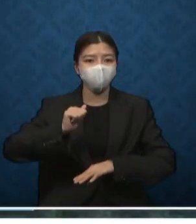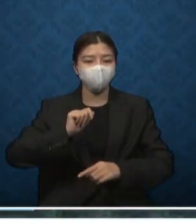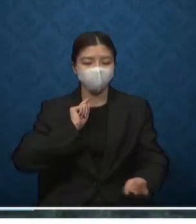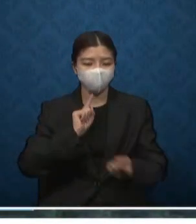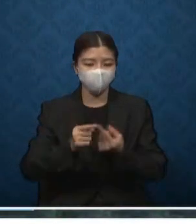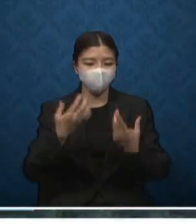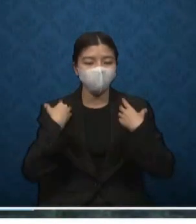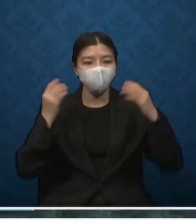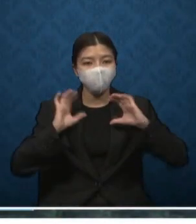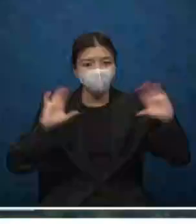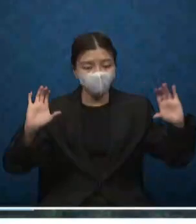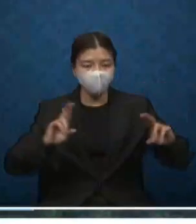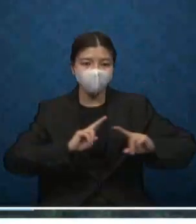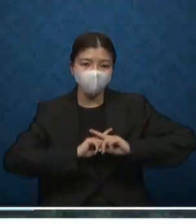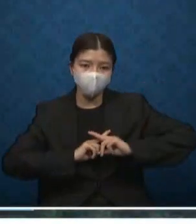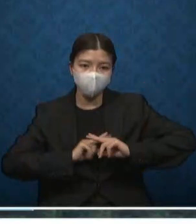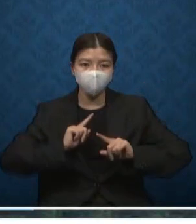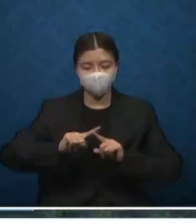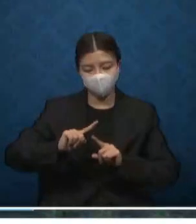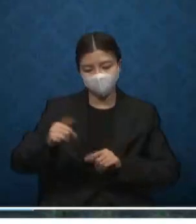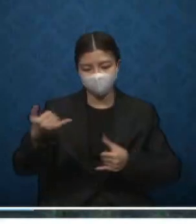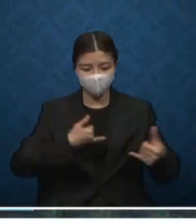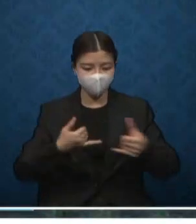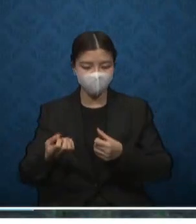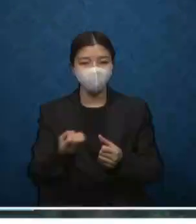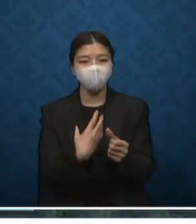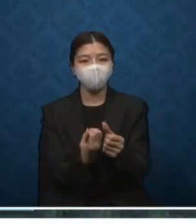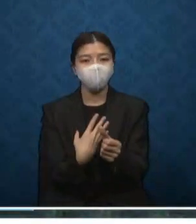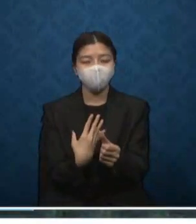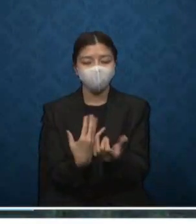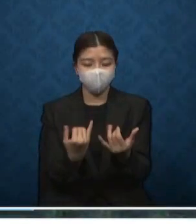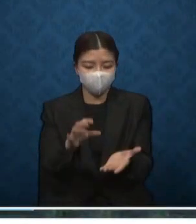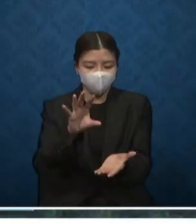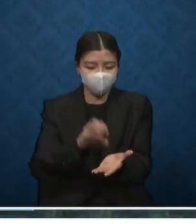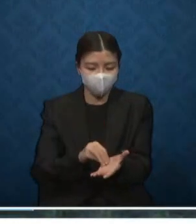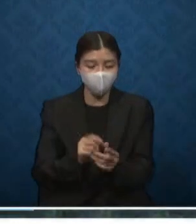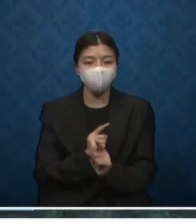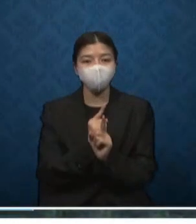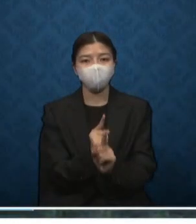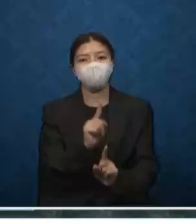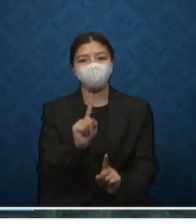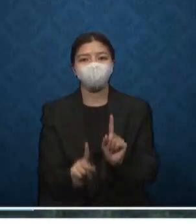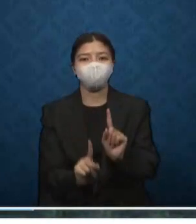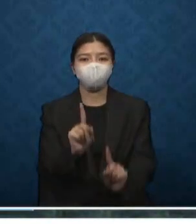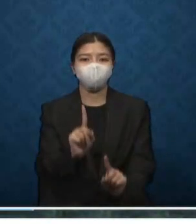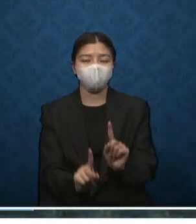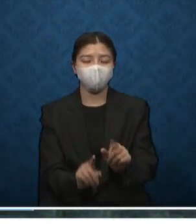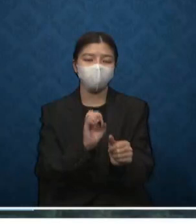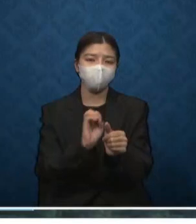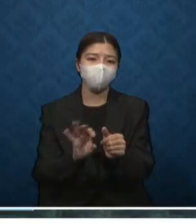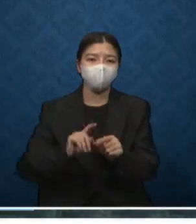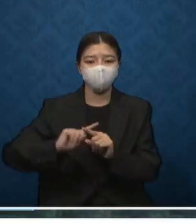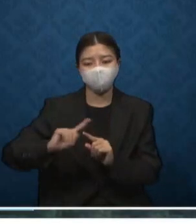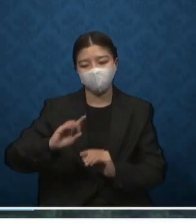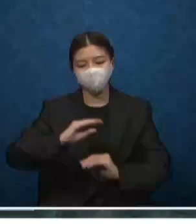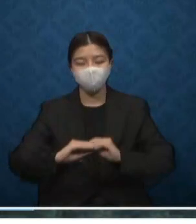ภาครัฐทั้งภาคเอกชนเพื่อที่จะรับฟังความคิดเห็นในการที่จะดำเนินการติดตามแล้วก็เสนอแนะโครง